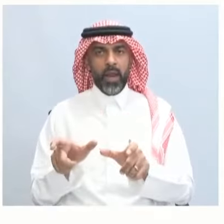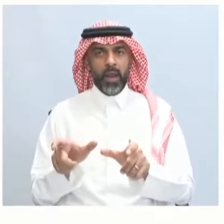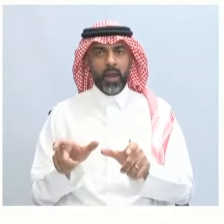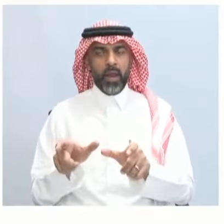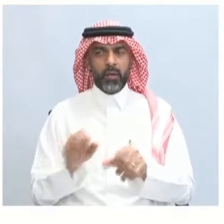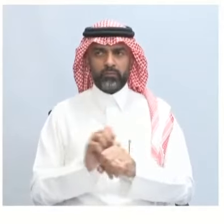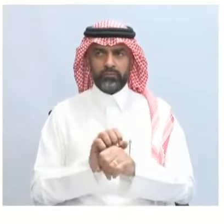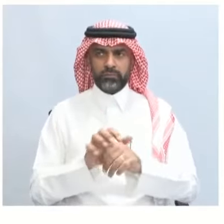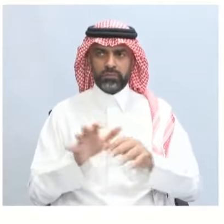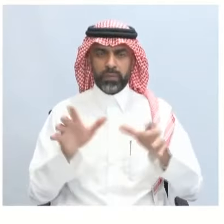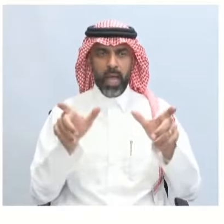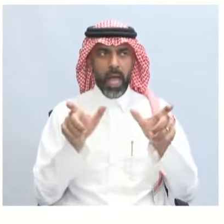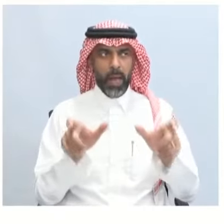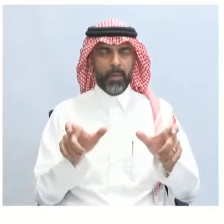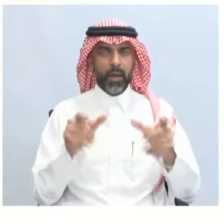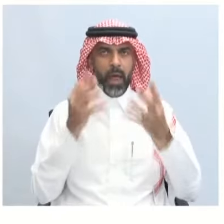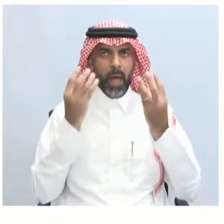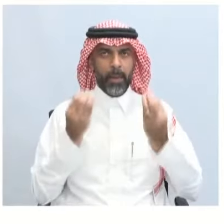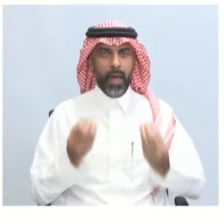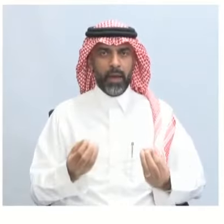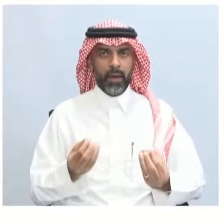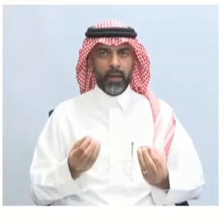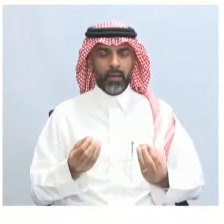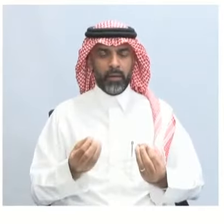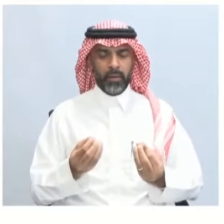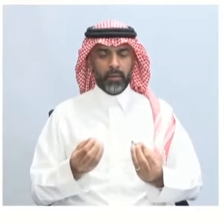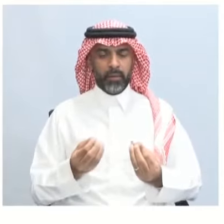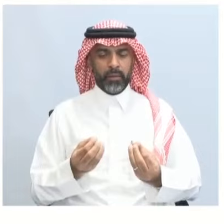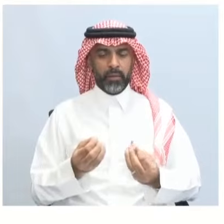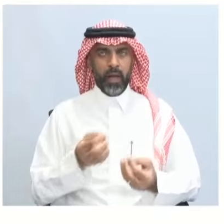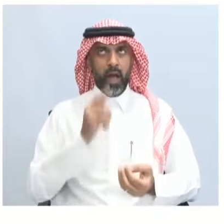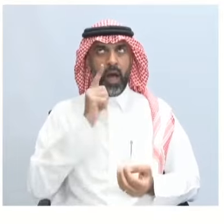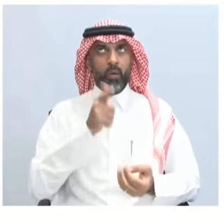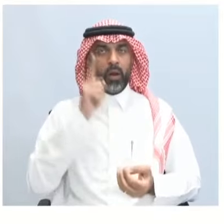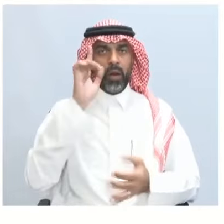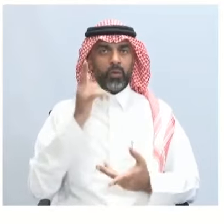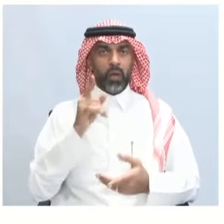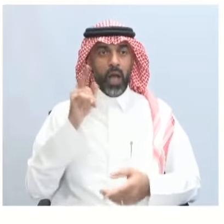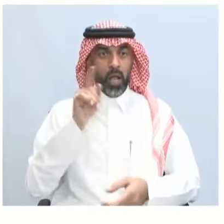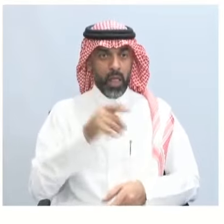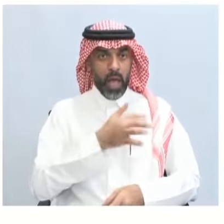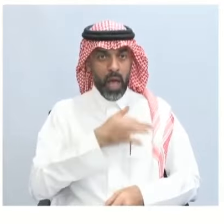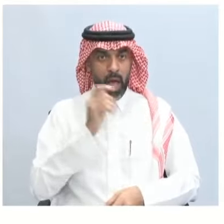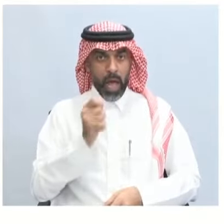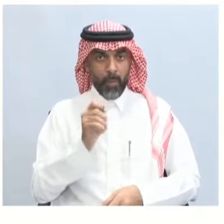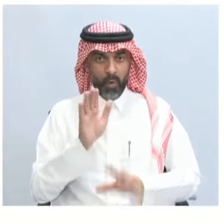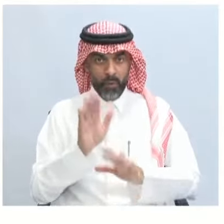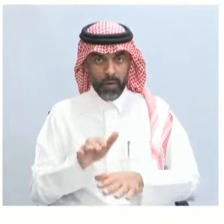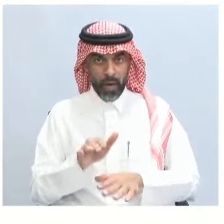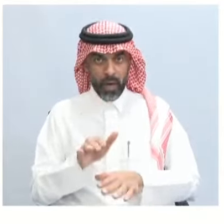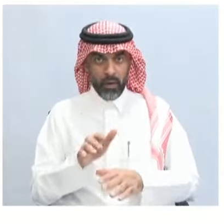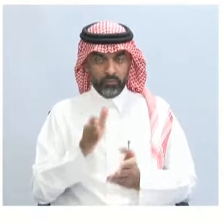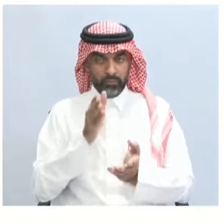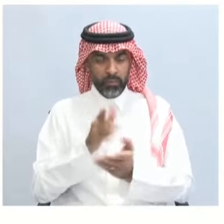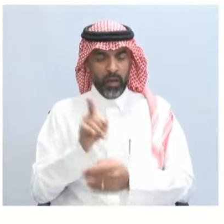الامن ينتشر الامان لهذا قال الله جل وعلا الذين امنوا ولم يلبسوا ايمانهم بظلم